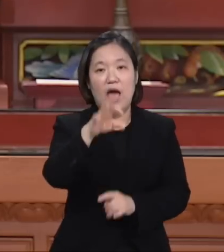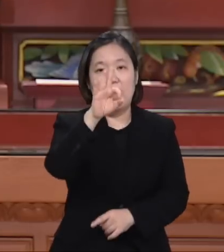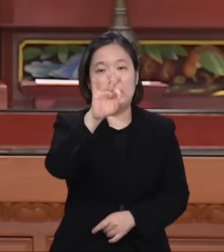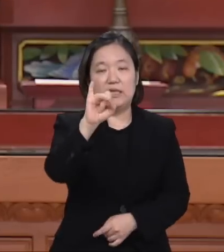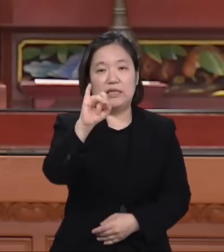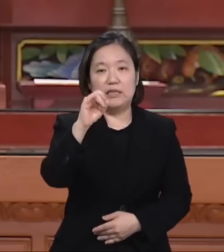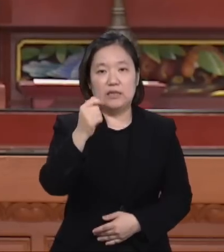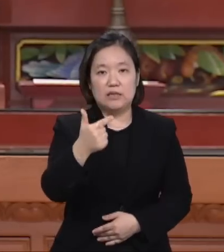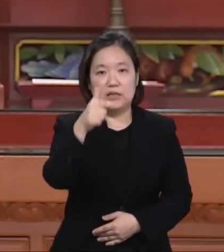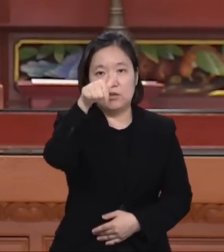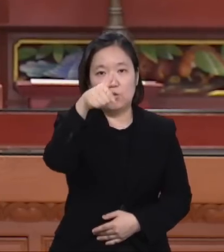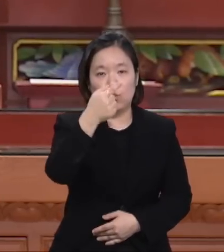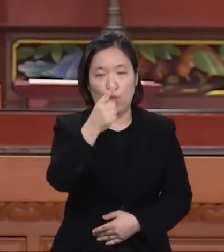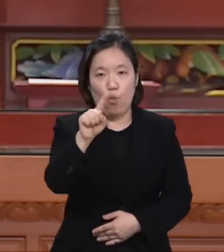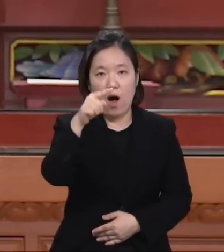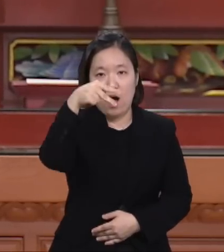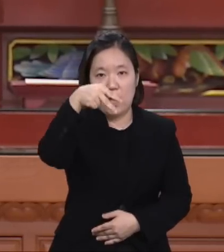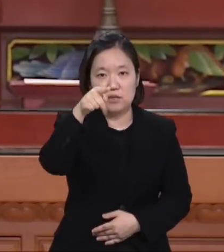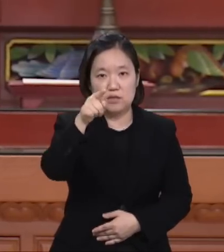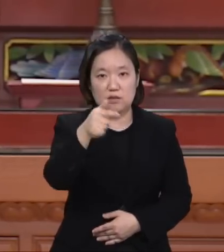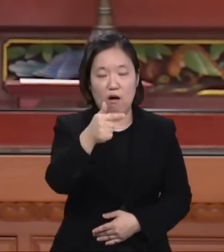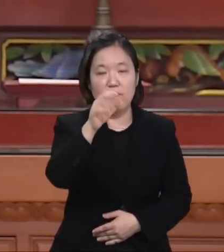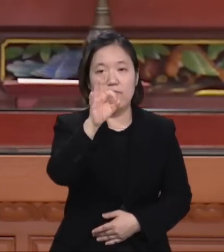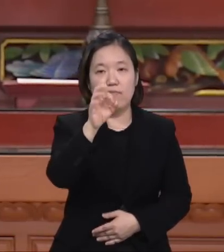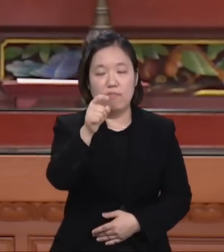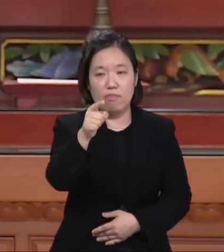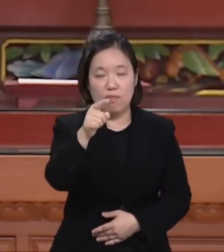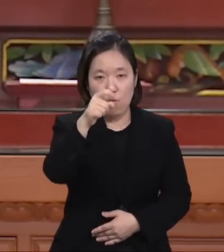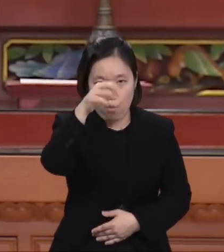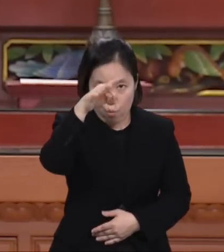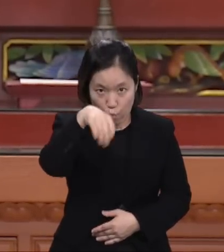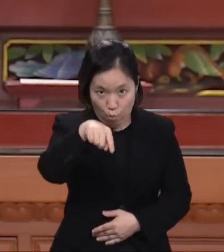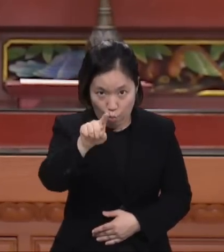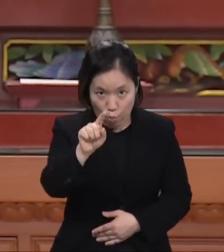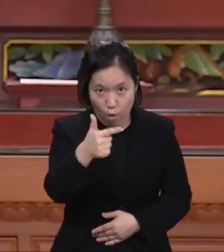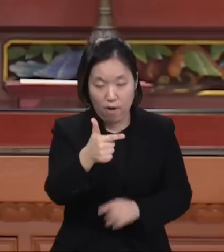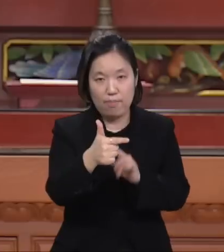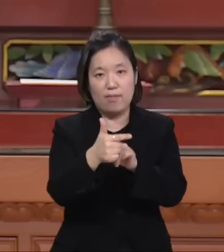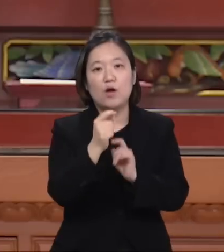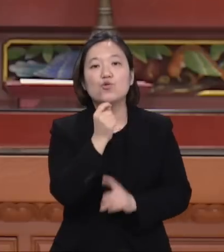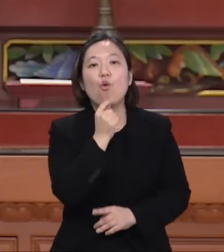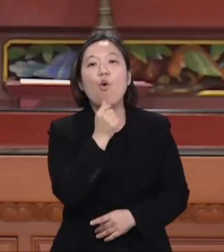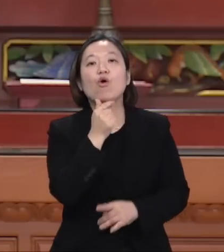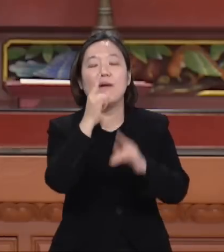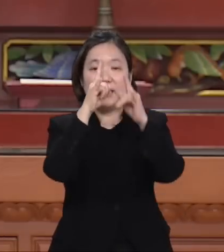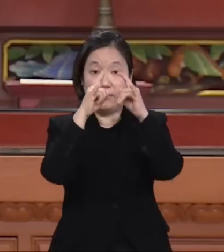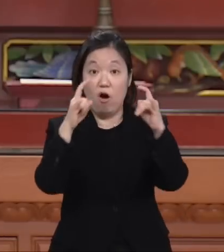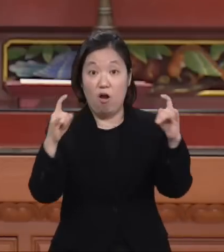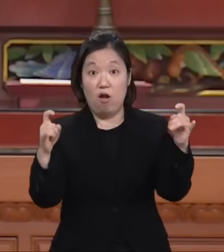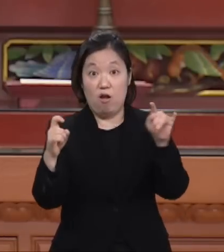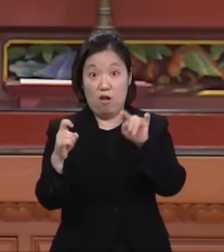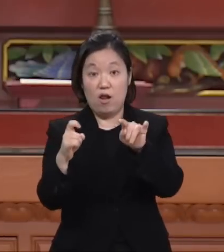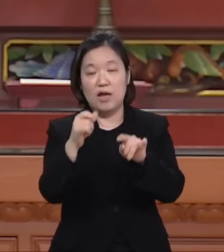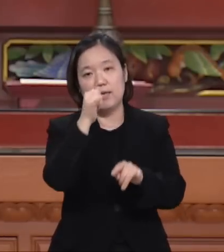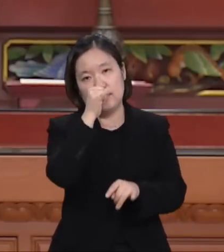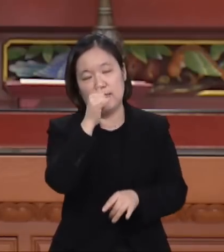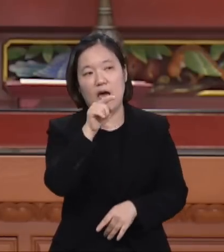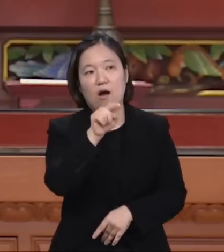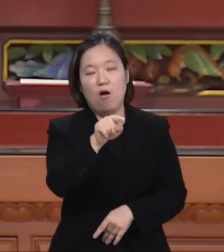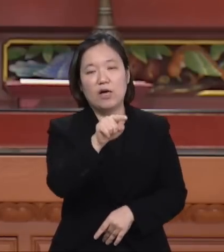선언이라는 그런 작은 이제 사찰이 있습니다이 인과 선언의